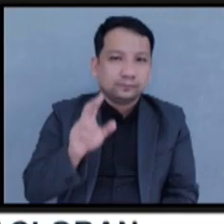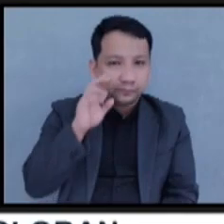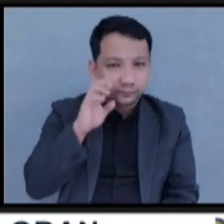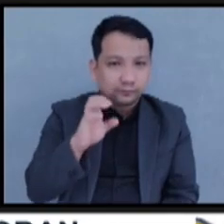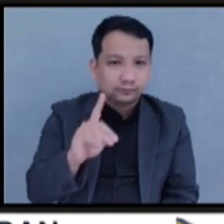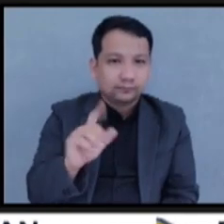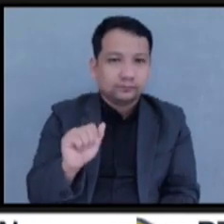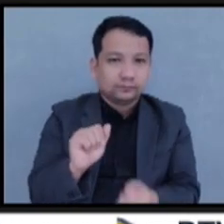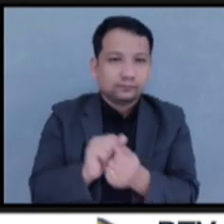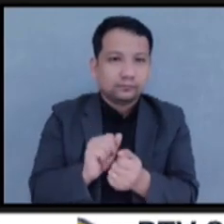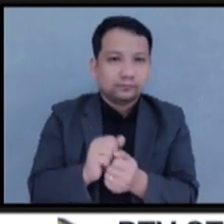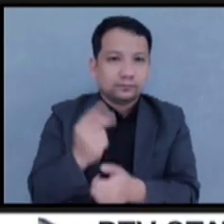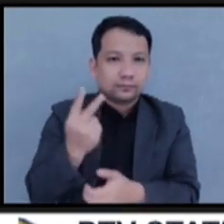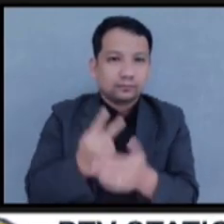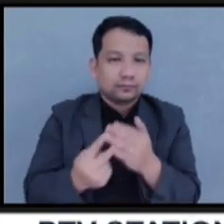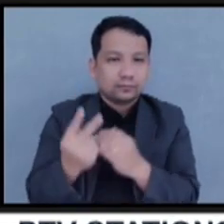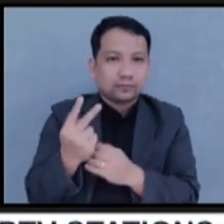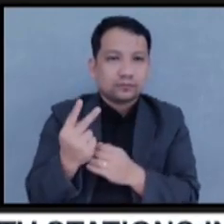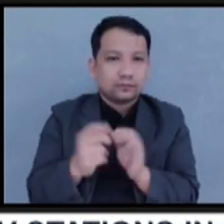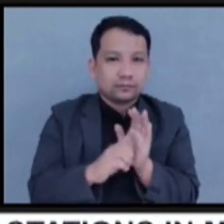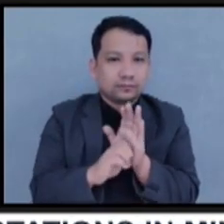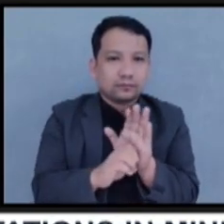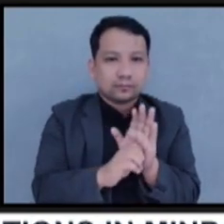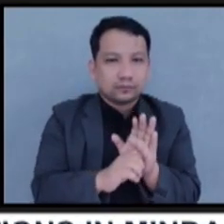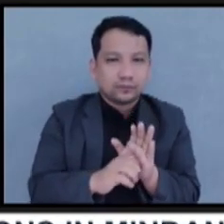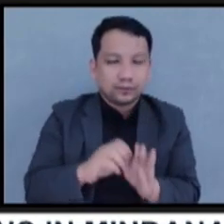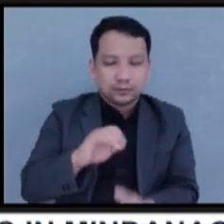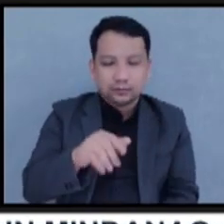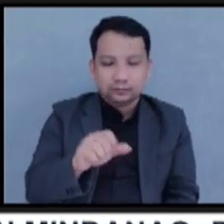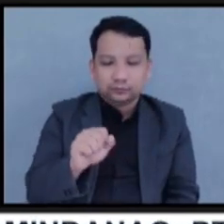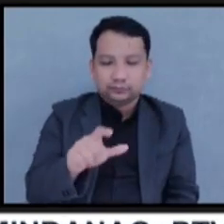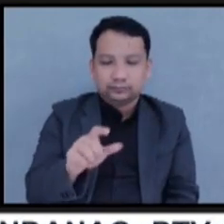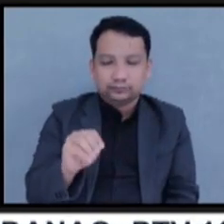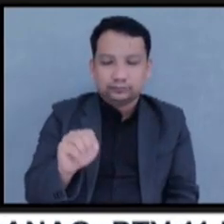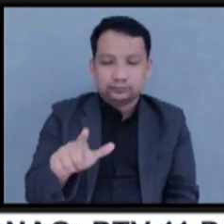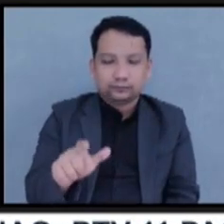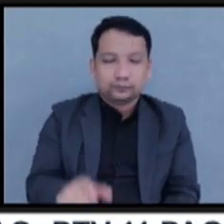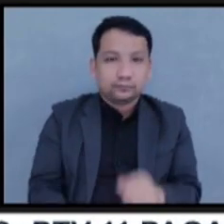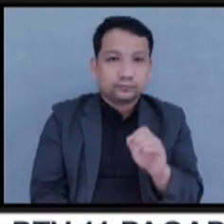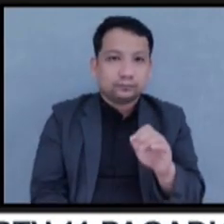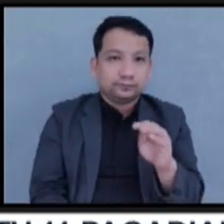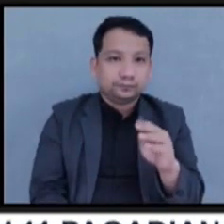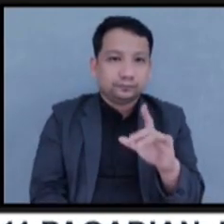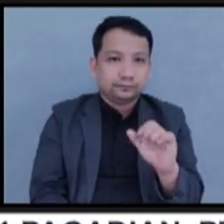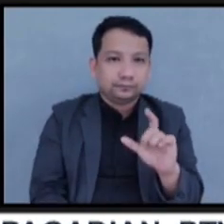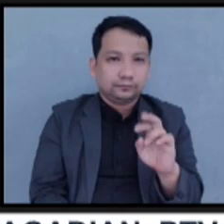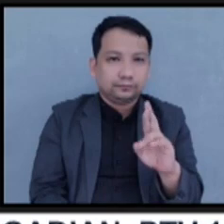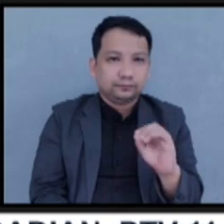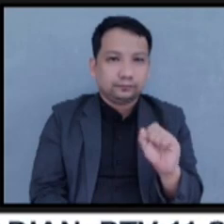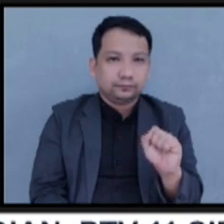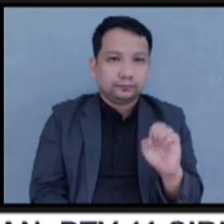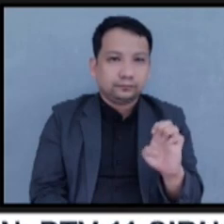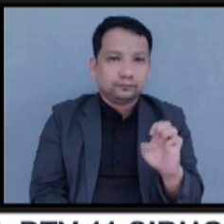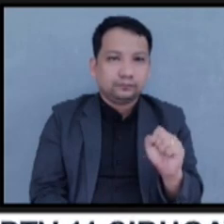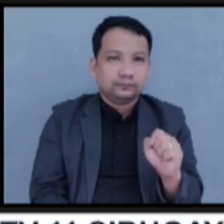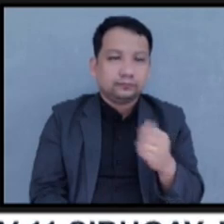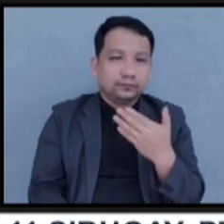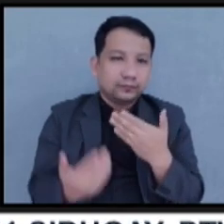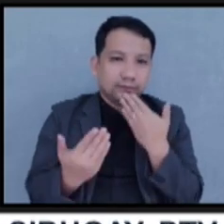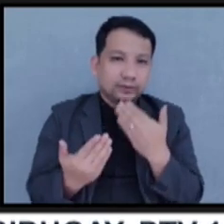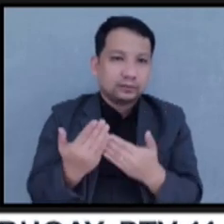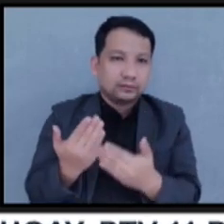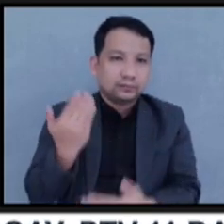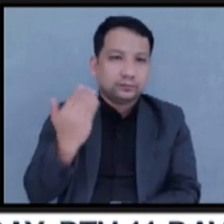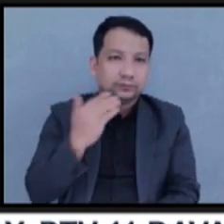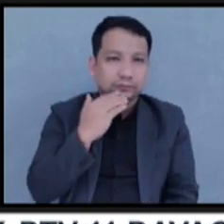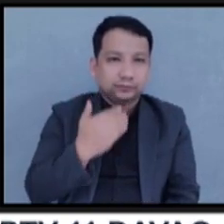niya ang dalawang exhibitors na sina Jewel May Canare de Leon at Maylene Morales. Magandang umaga po sa inyo at welcome po sa